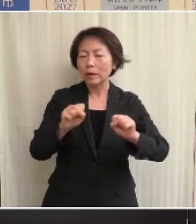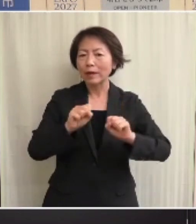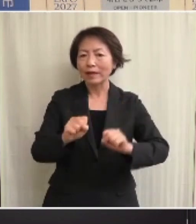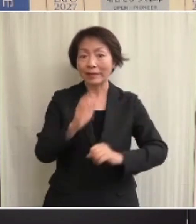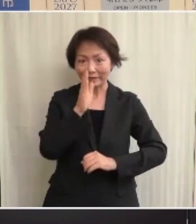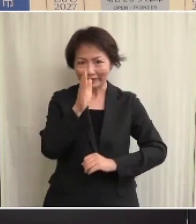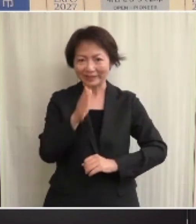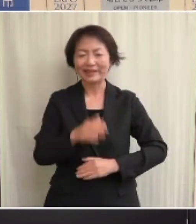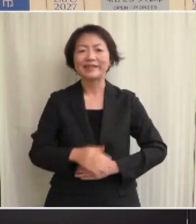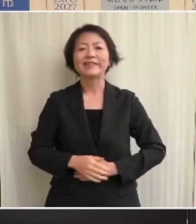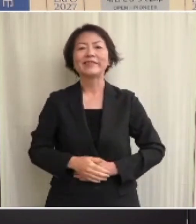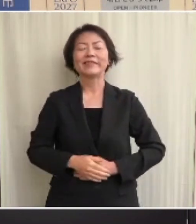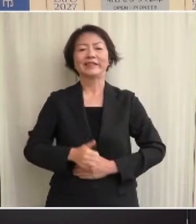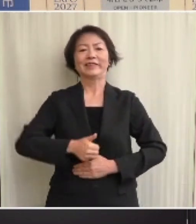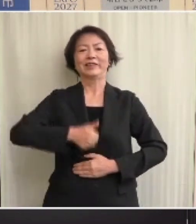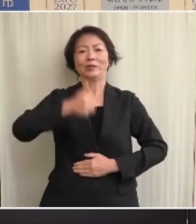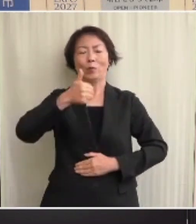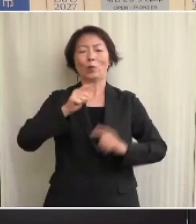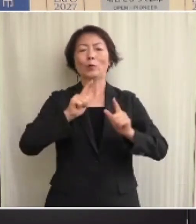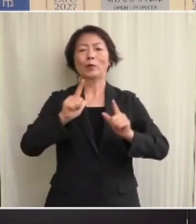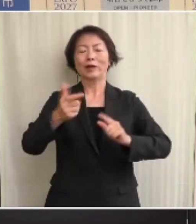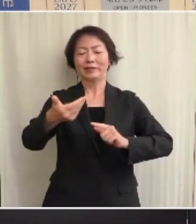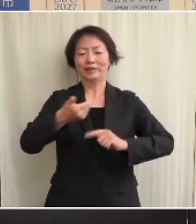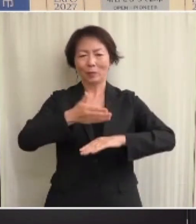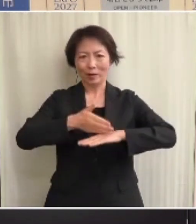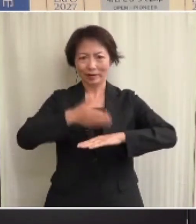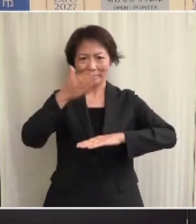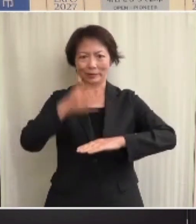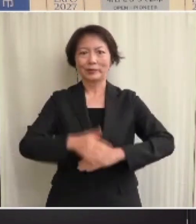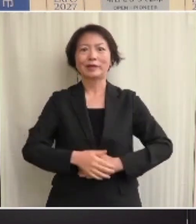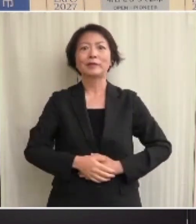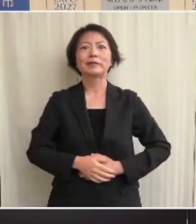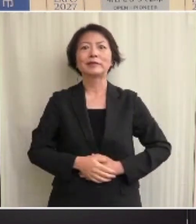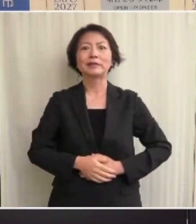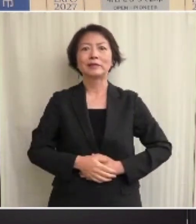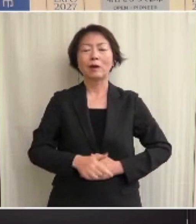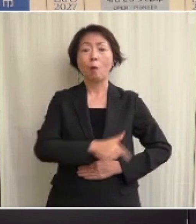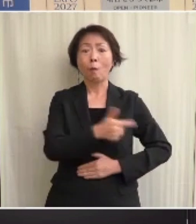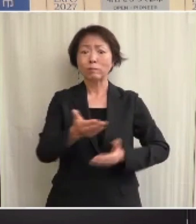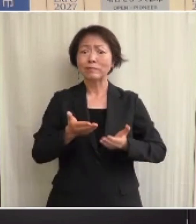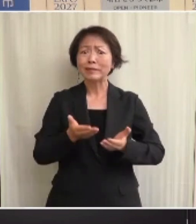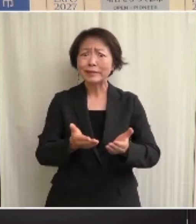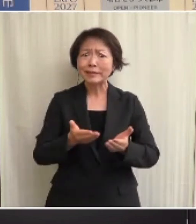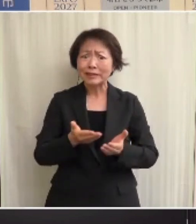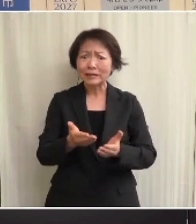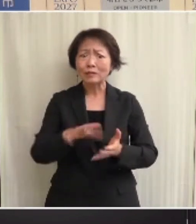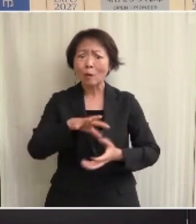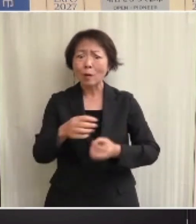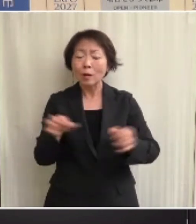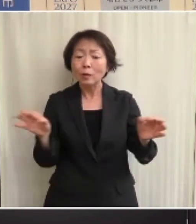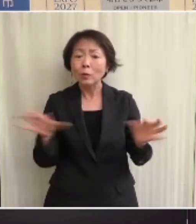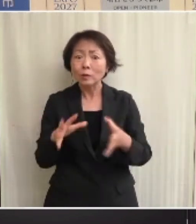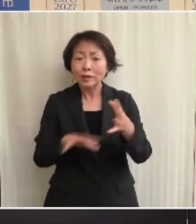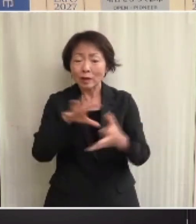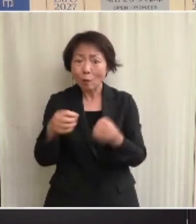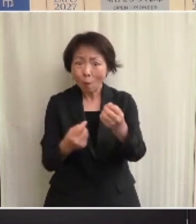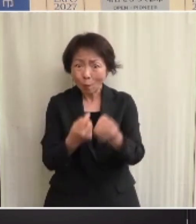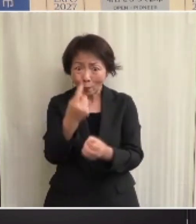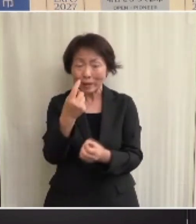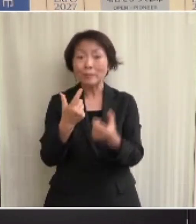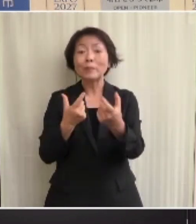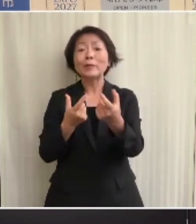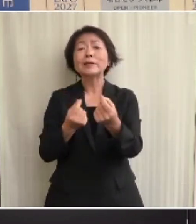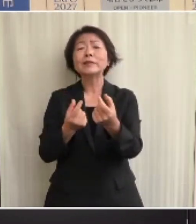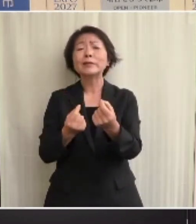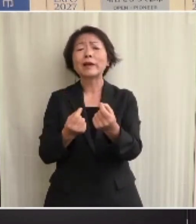と思います。 はい、ありがとう、ご質問ありがとうございます。大規模な地震は、いつ起こるか分かりません。従